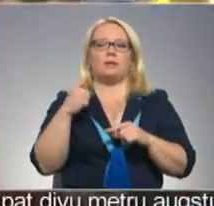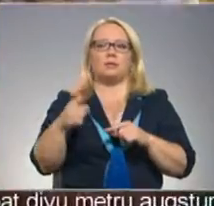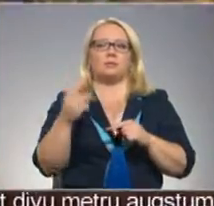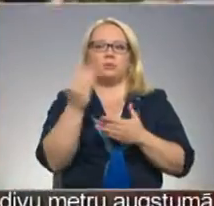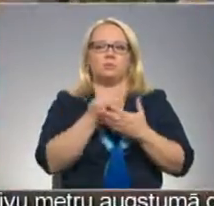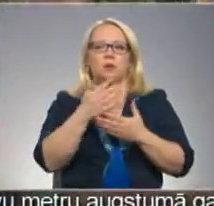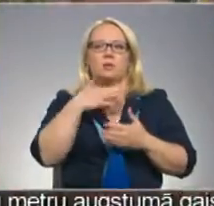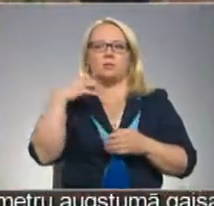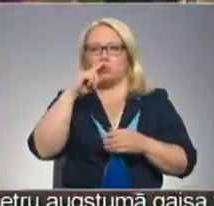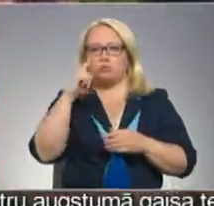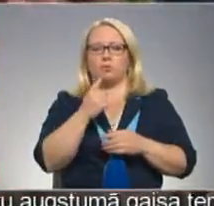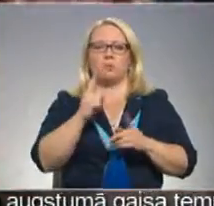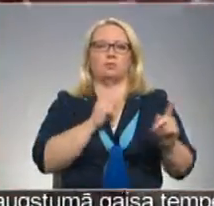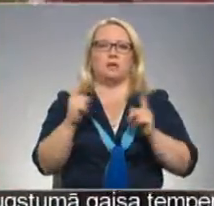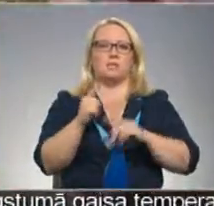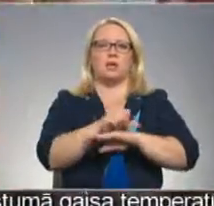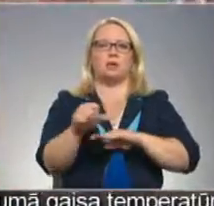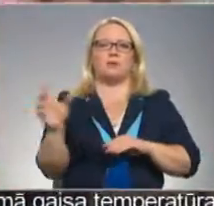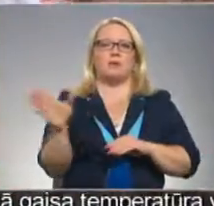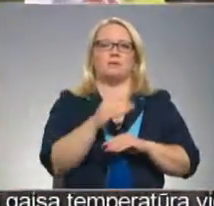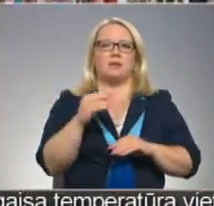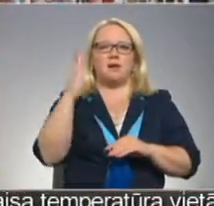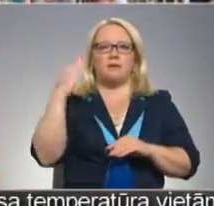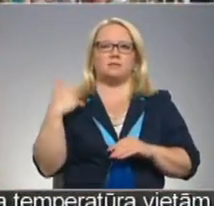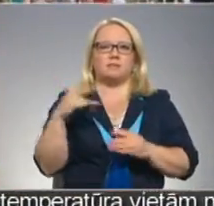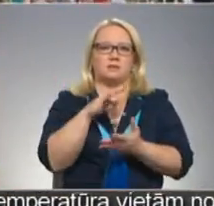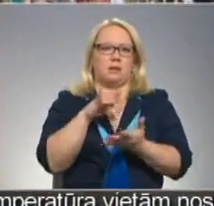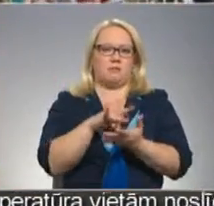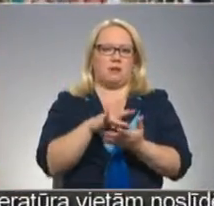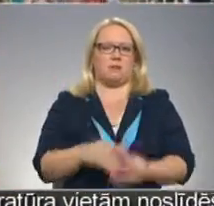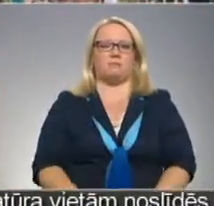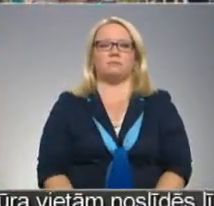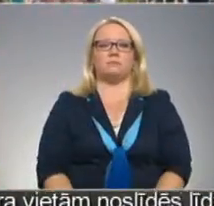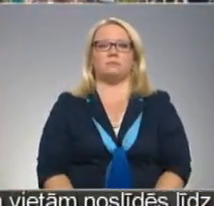uz vairākām stundām būs satiksmes ierobežojumi visā Ventspils centrā. Ar to Sanča Edgars Indriksons, Kurzemes televīzija.